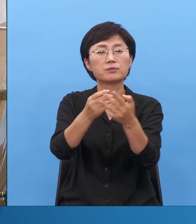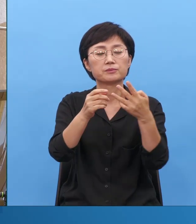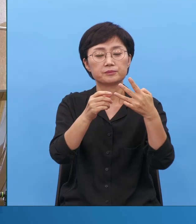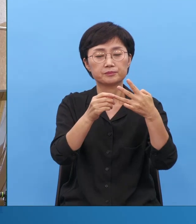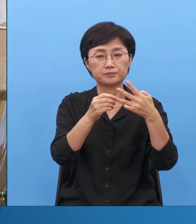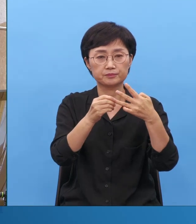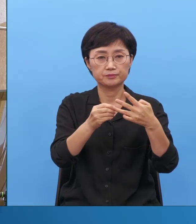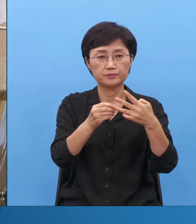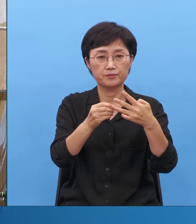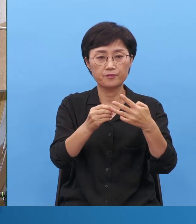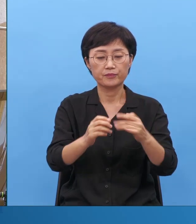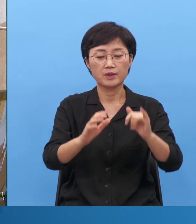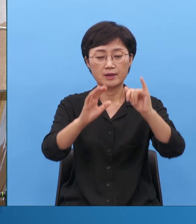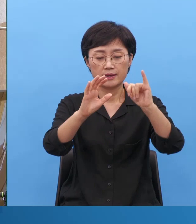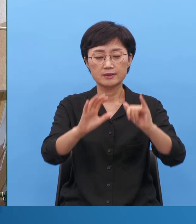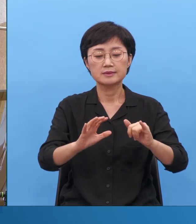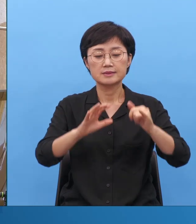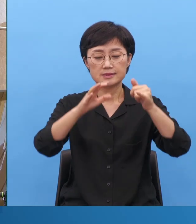잡아내소서.